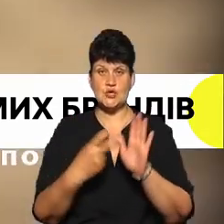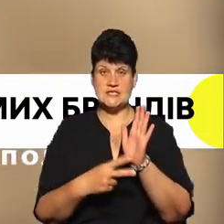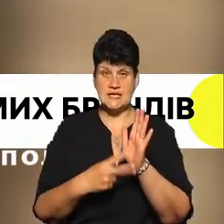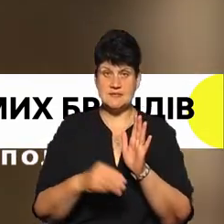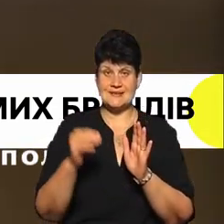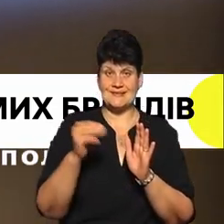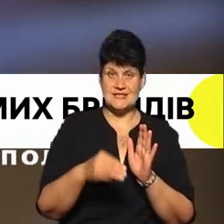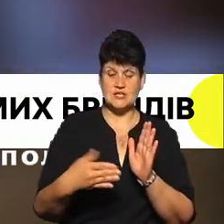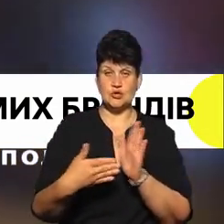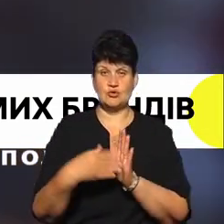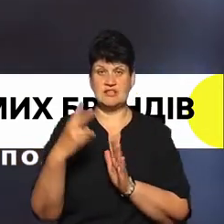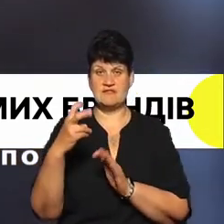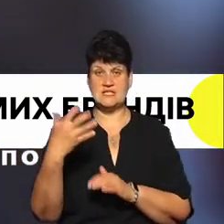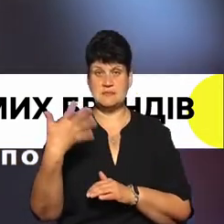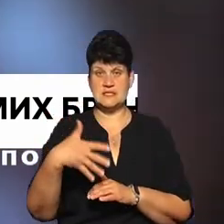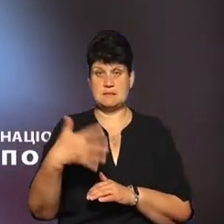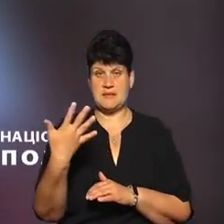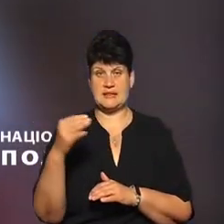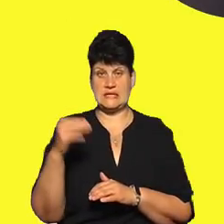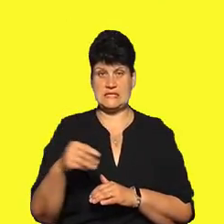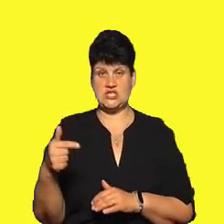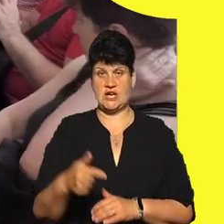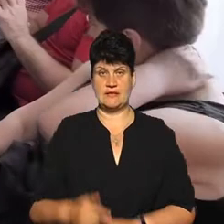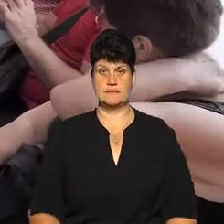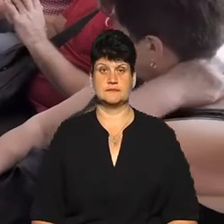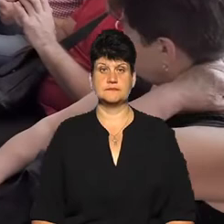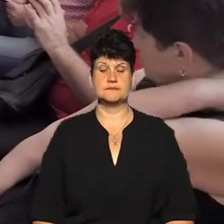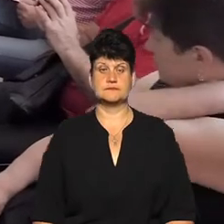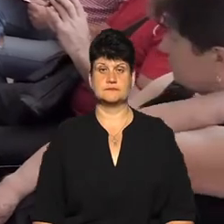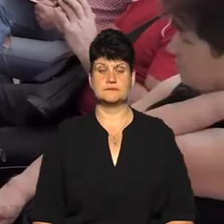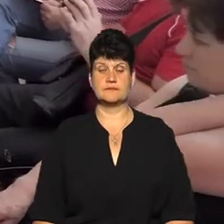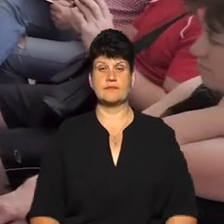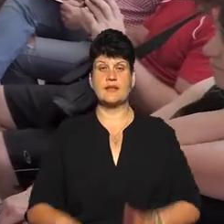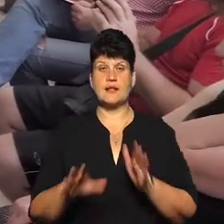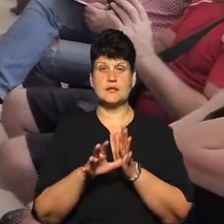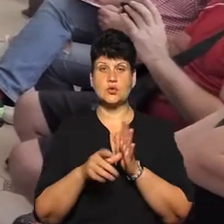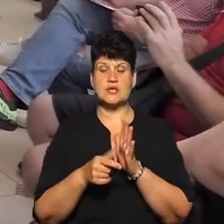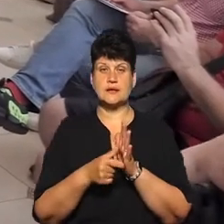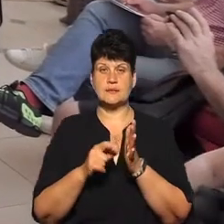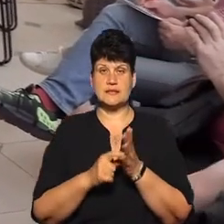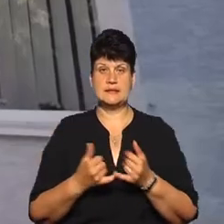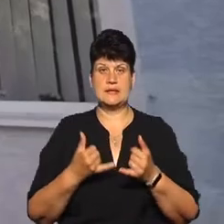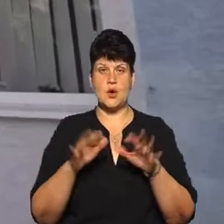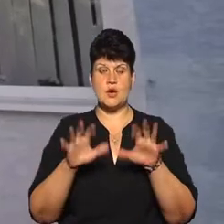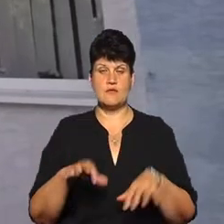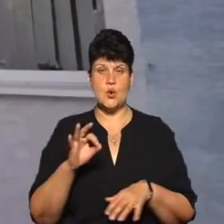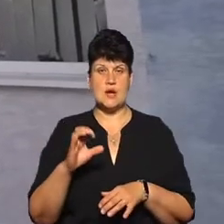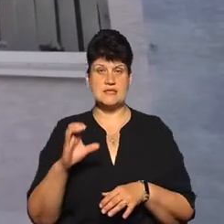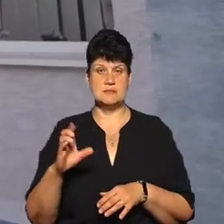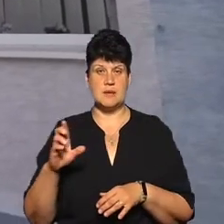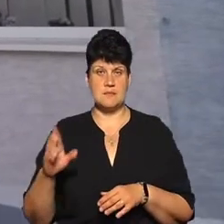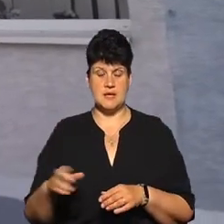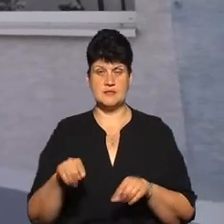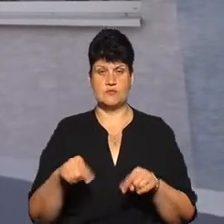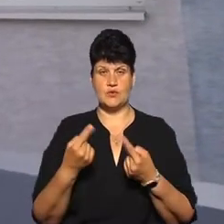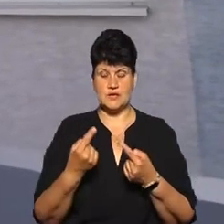тисяч до 255 тисяч гривень. Електронні кабінети для голів ОСББ створять у